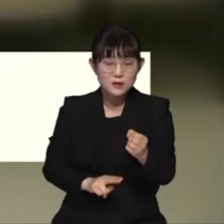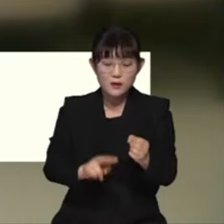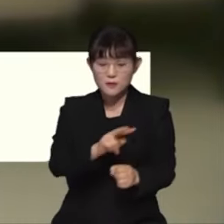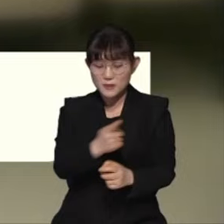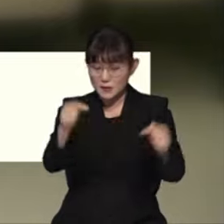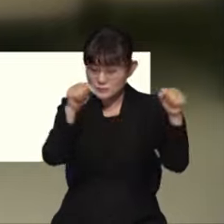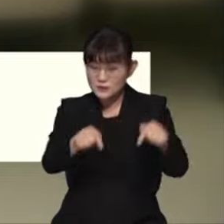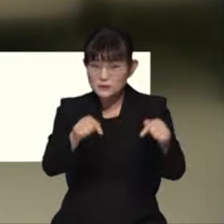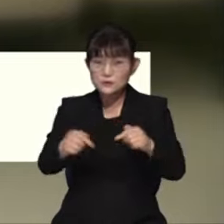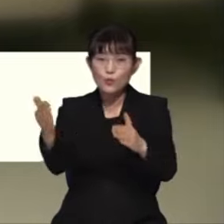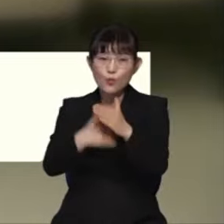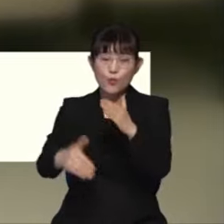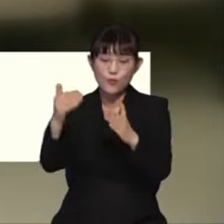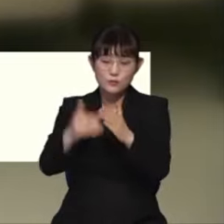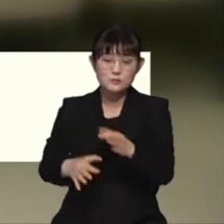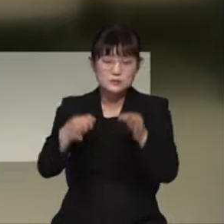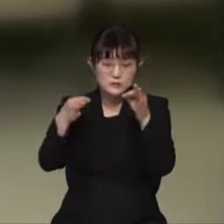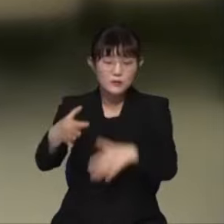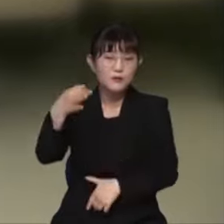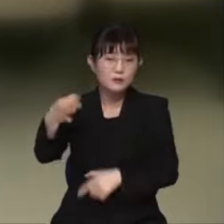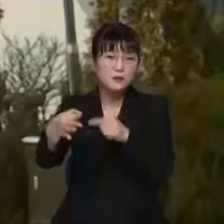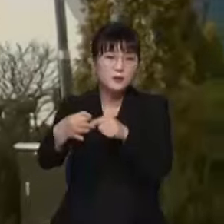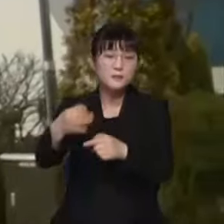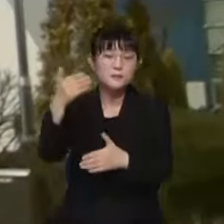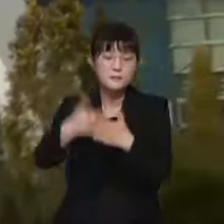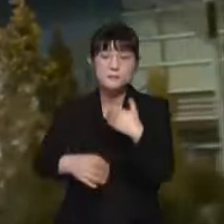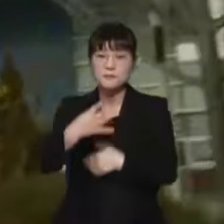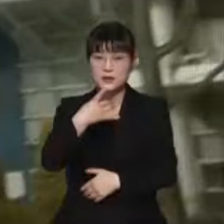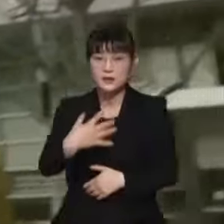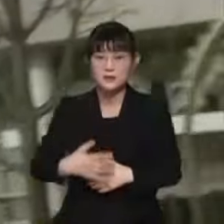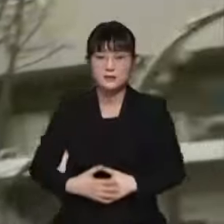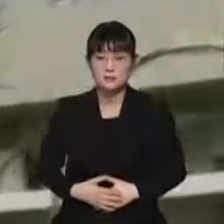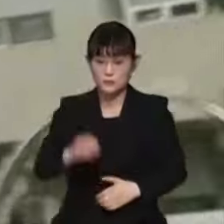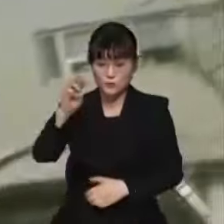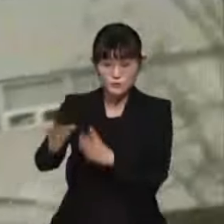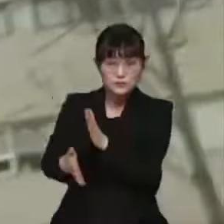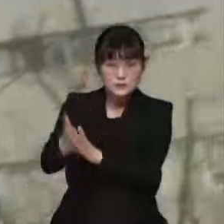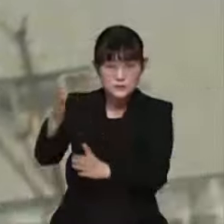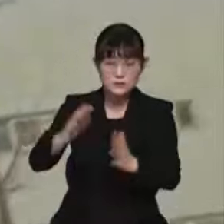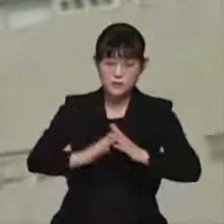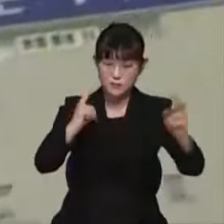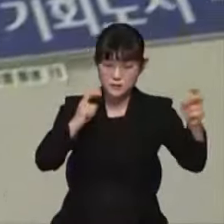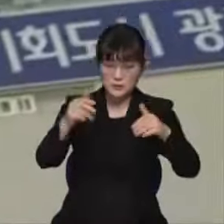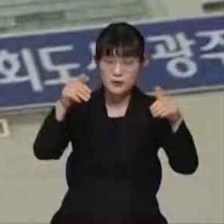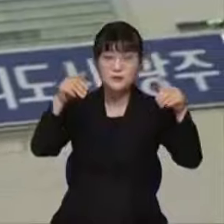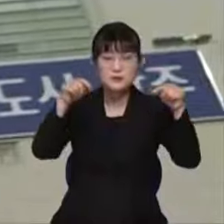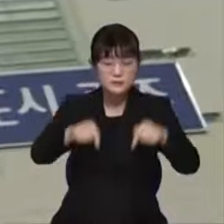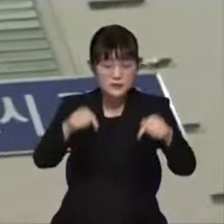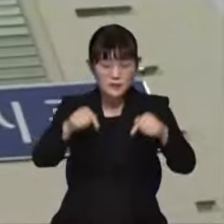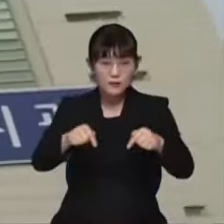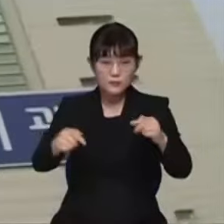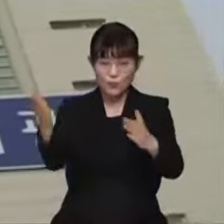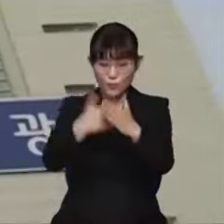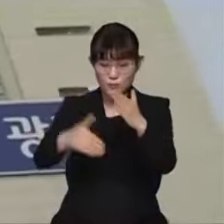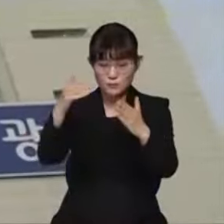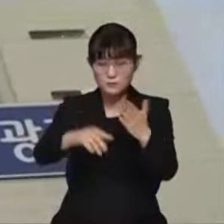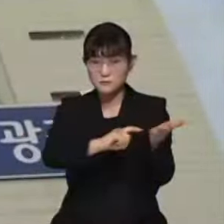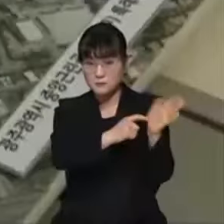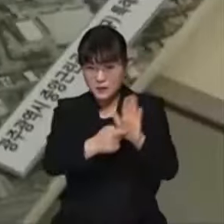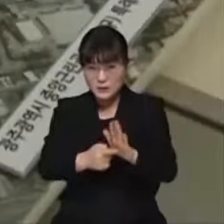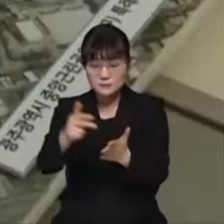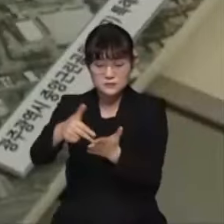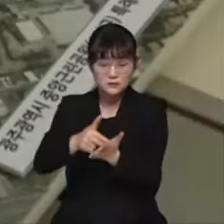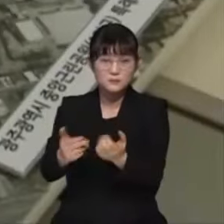공공기여금 합의라는 마지막 관문만 남겨두게 됐습니다. 광주시는 사업자와의 협상 과정도 투명하게 공개하겠다는